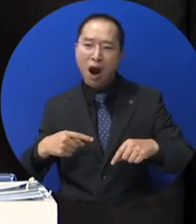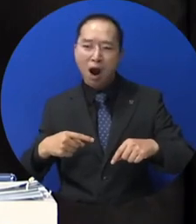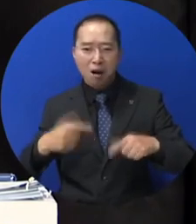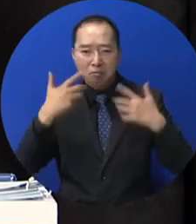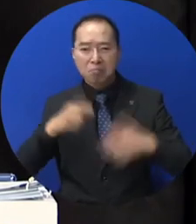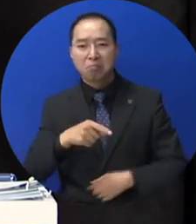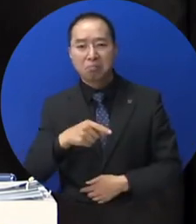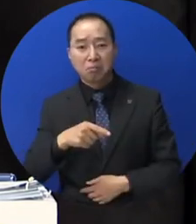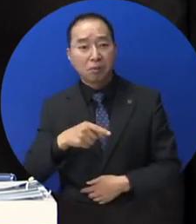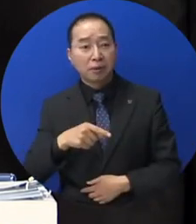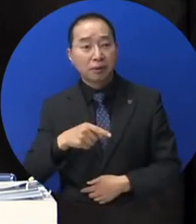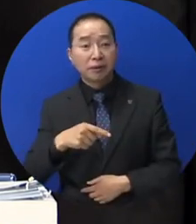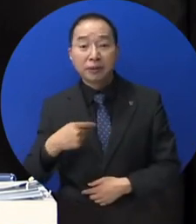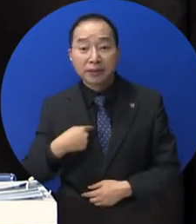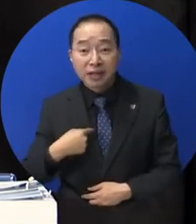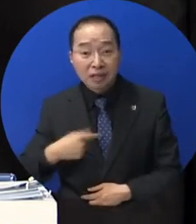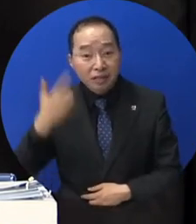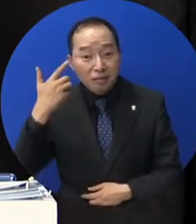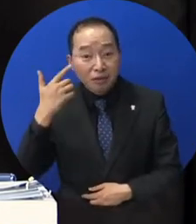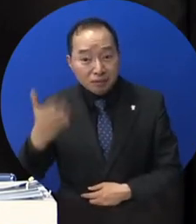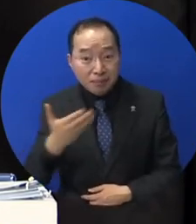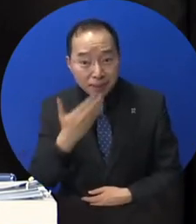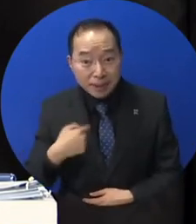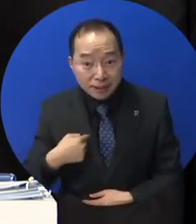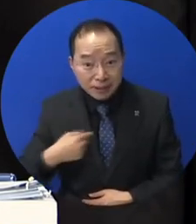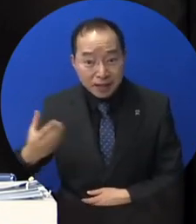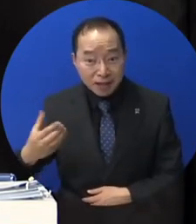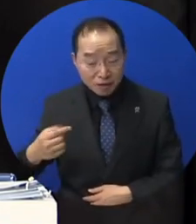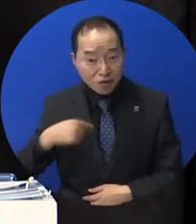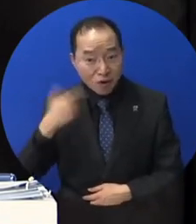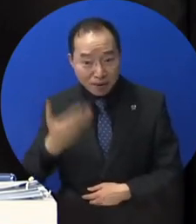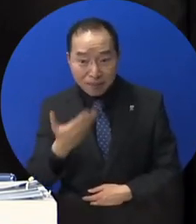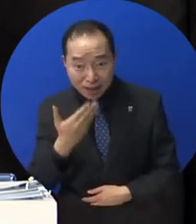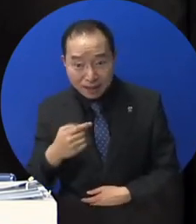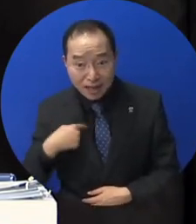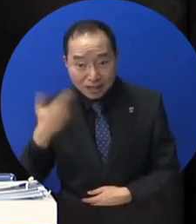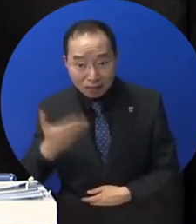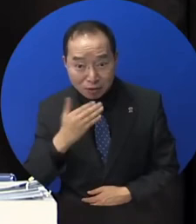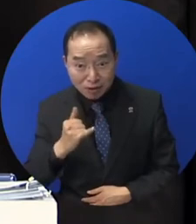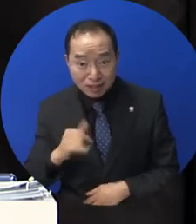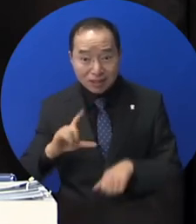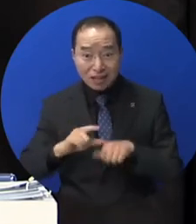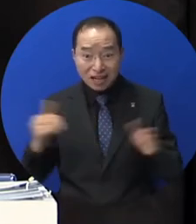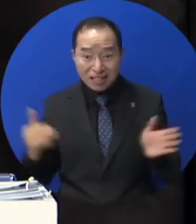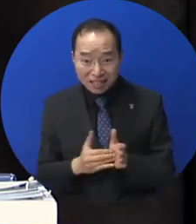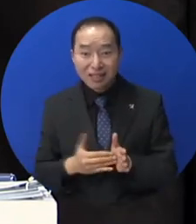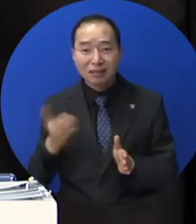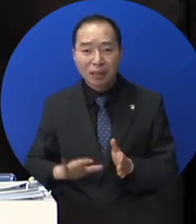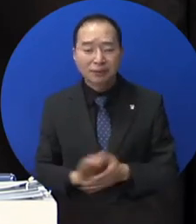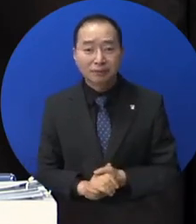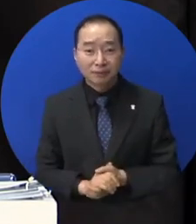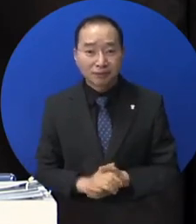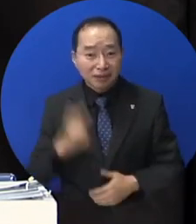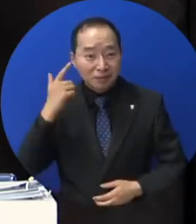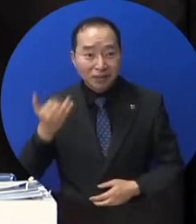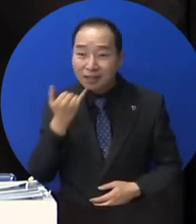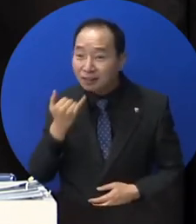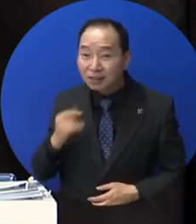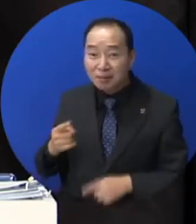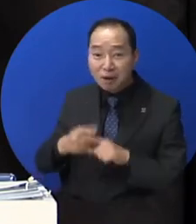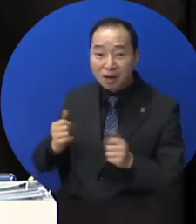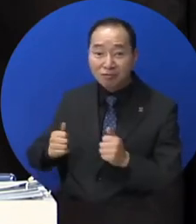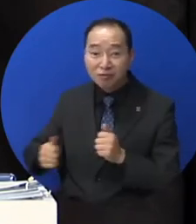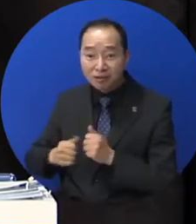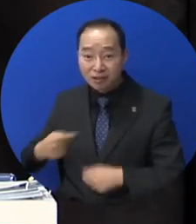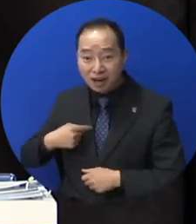그 사회자에게 권한 하나 줄 수 있습니까? 질문 하나? 예, 예. 저도 질문할 수 있습니까? 예. 시간이 지금 다 끝났는데 예, 하도 됩니까? 예.